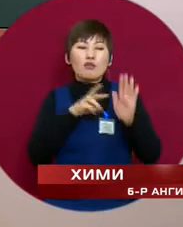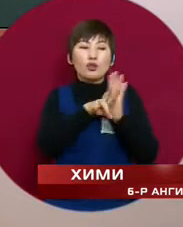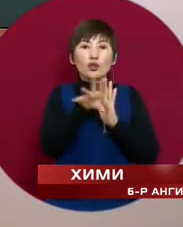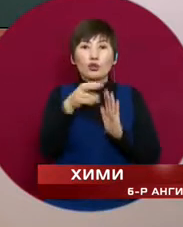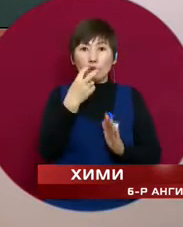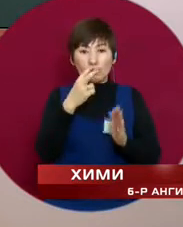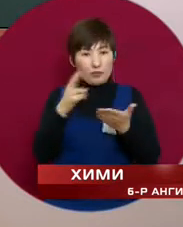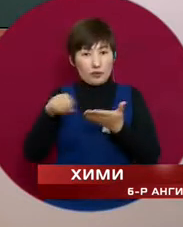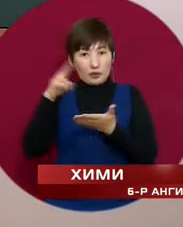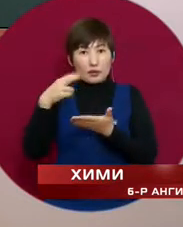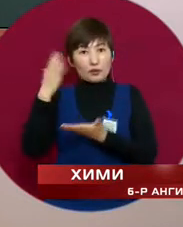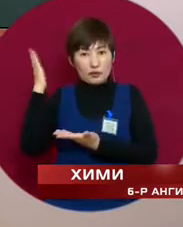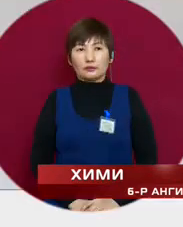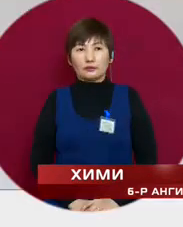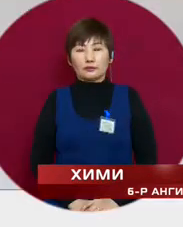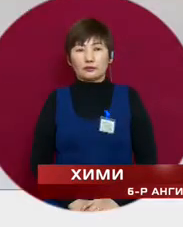үздцгээе.